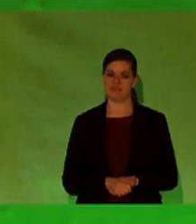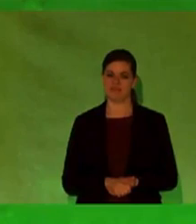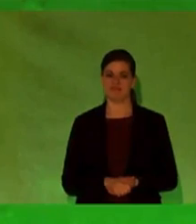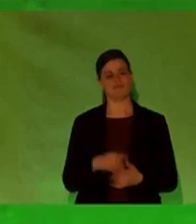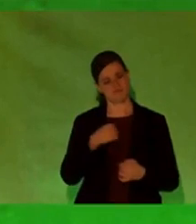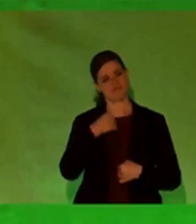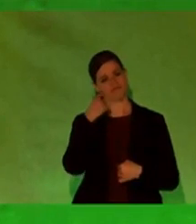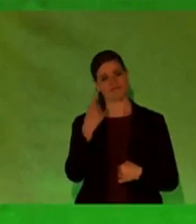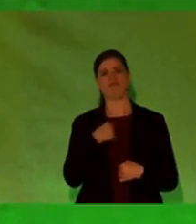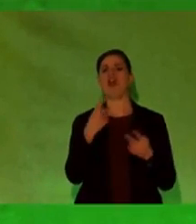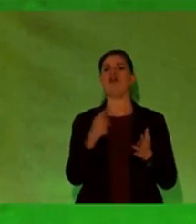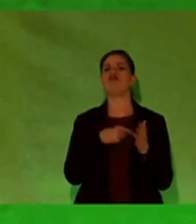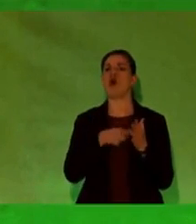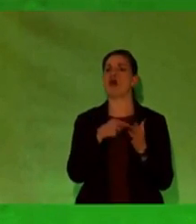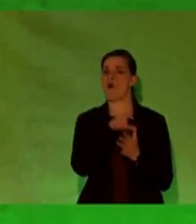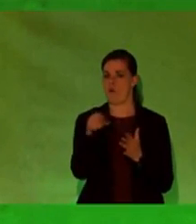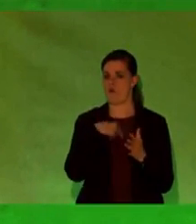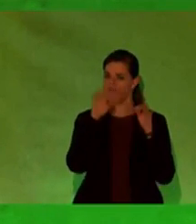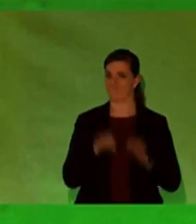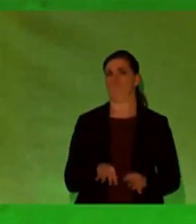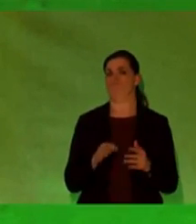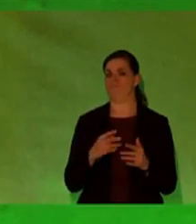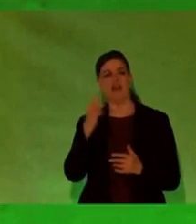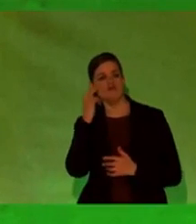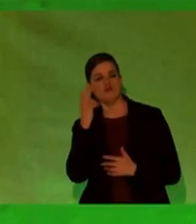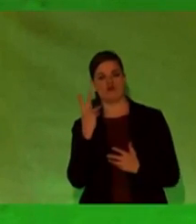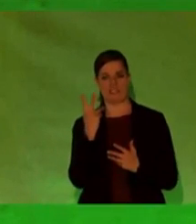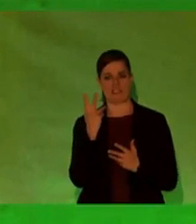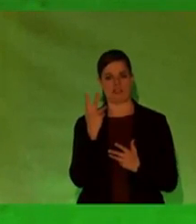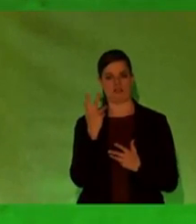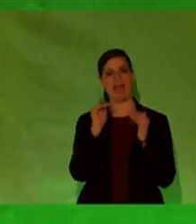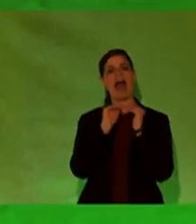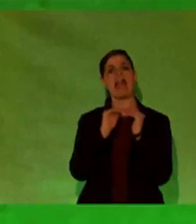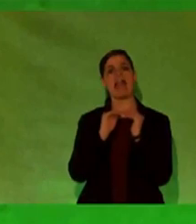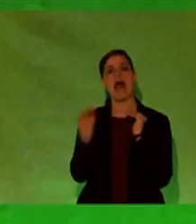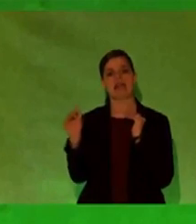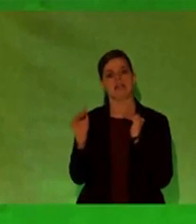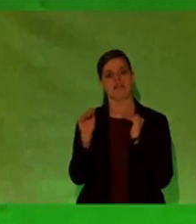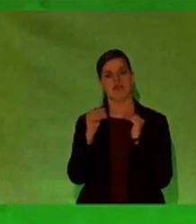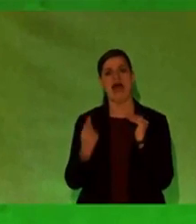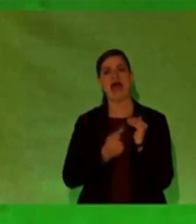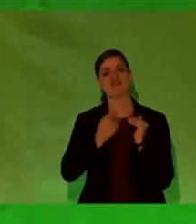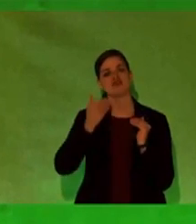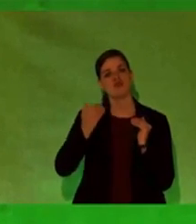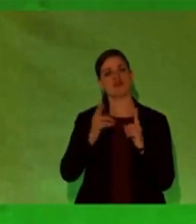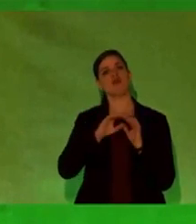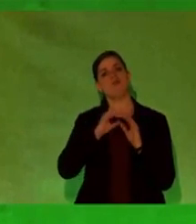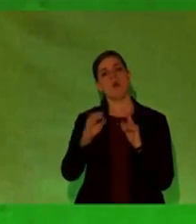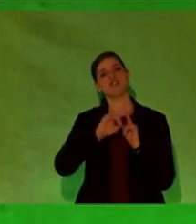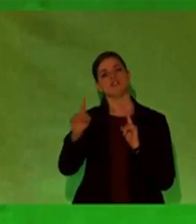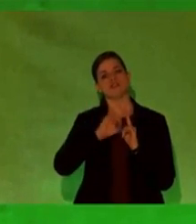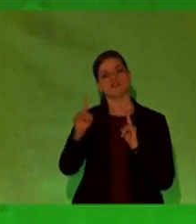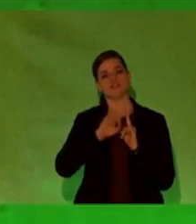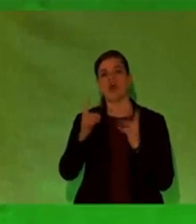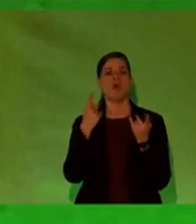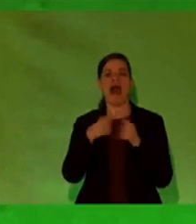Und ich finde diese Forderungen sehr vernünftig, auf dem Plattenland stündlich wenigstens einen Bus zu haben oder irgendein